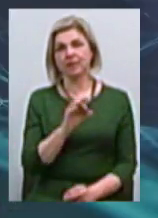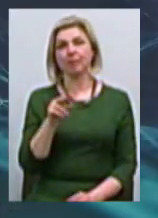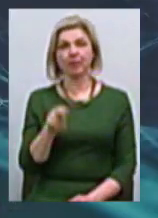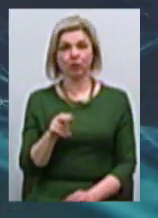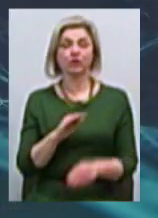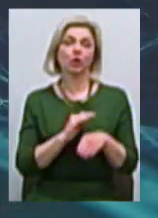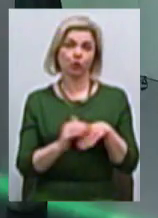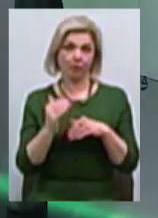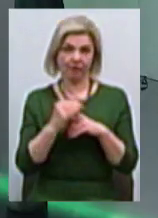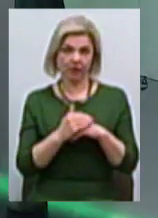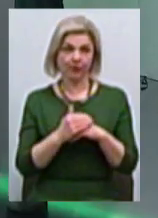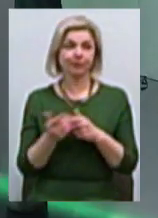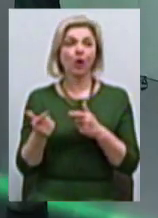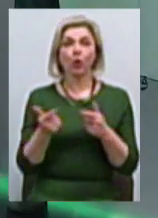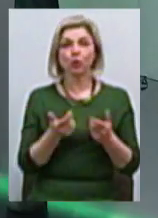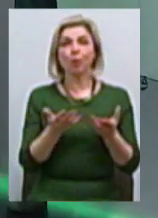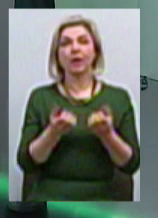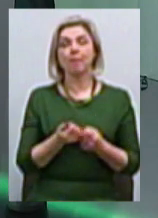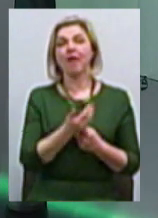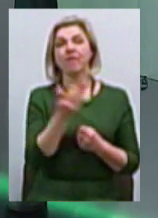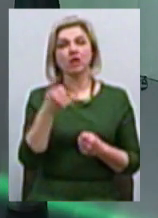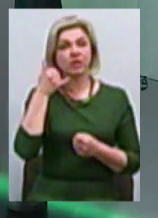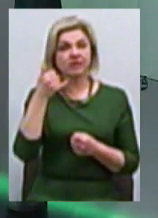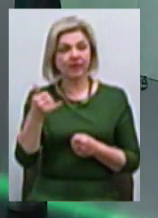Доброго дня. Готові приймати ваші дзвінки. Телефон в студії